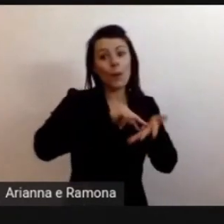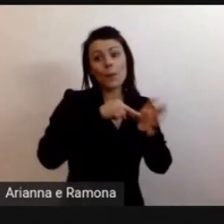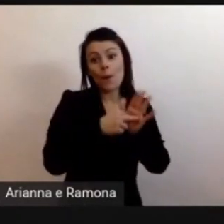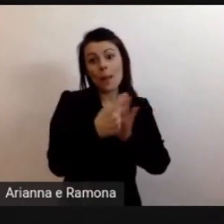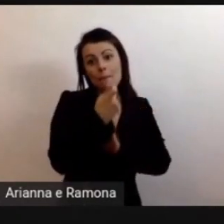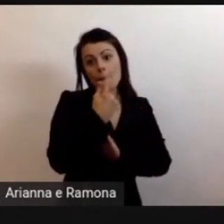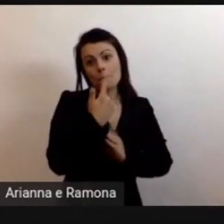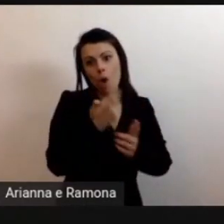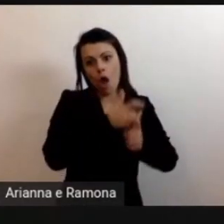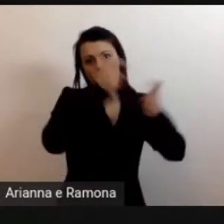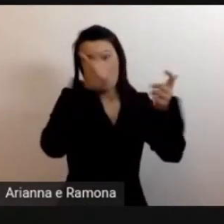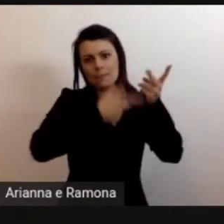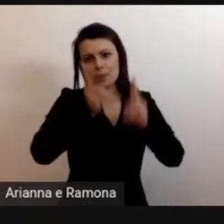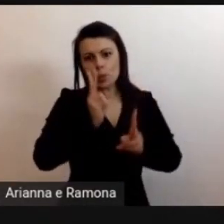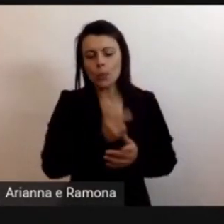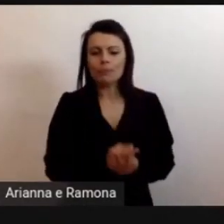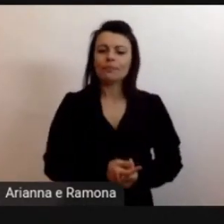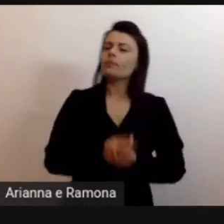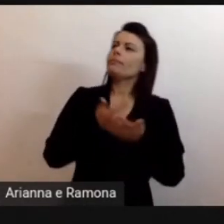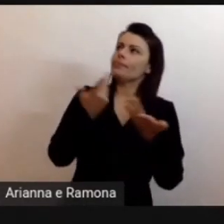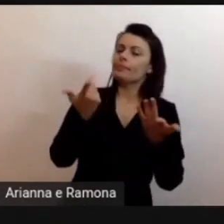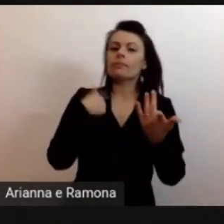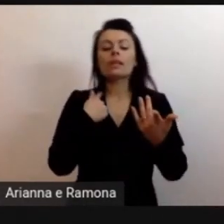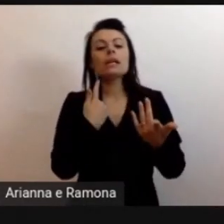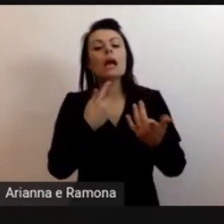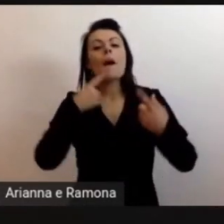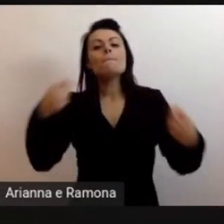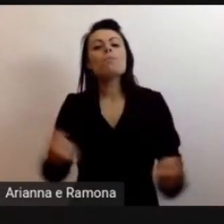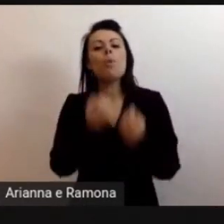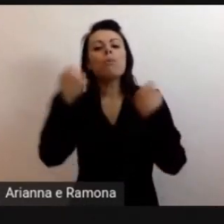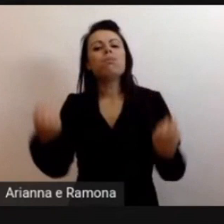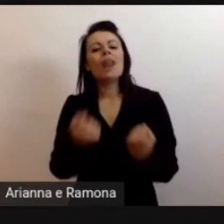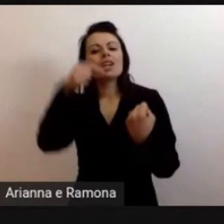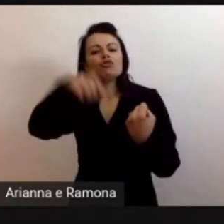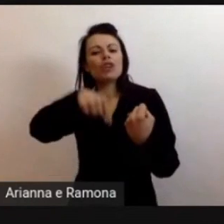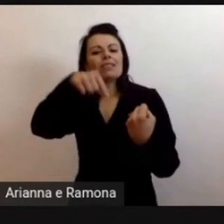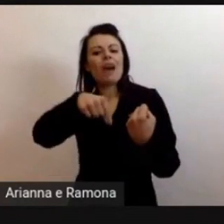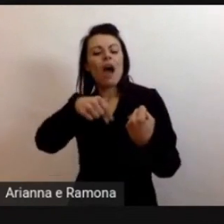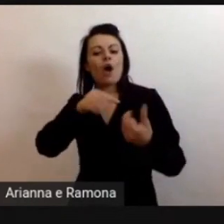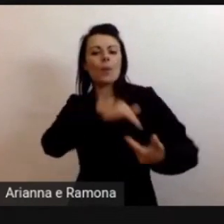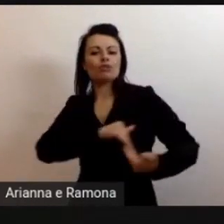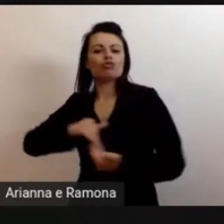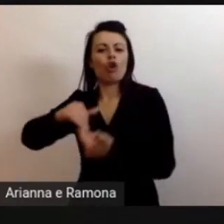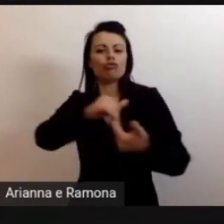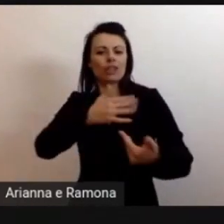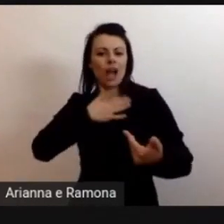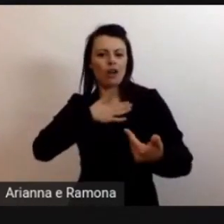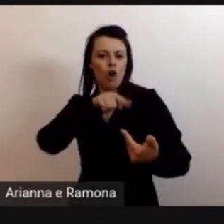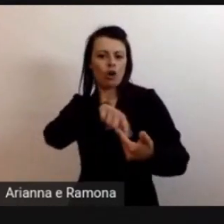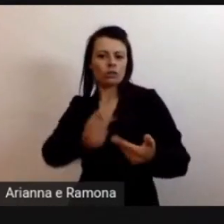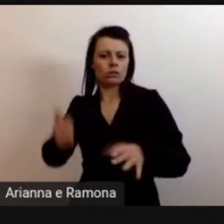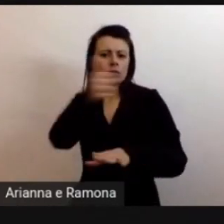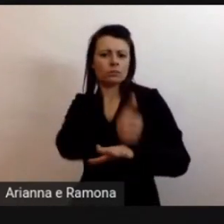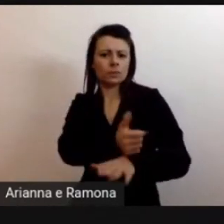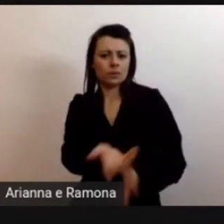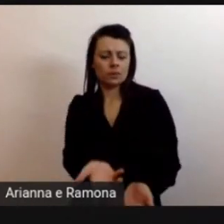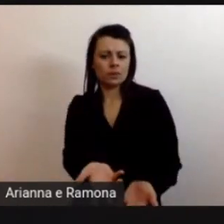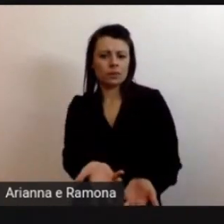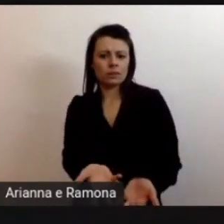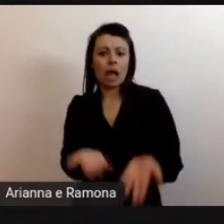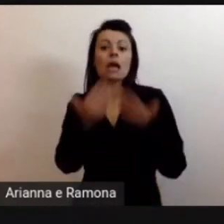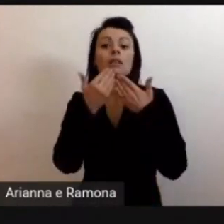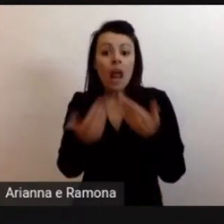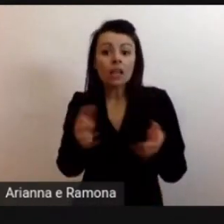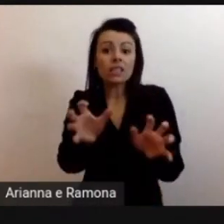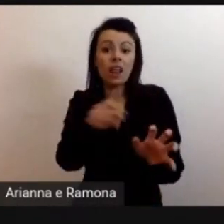tempo vista è diventata il domino sulla nostra società attraverso la televisione